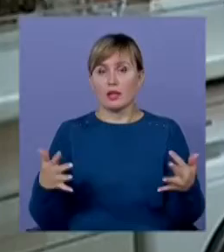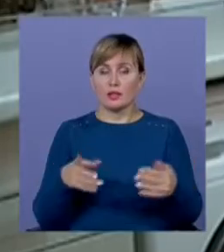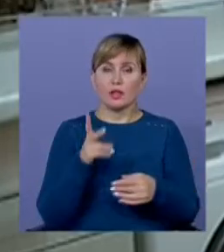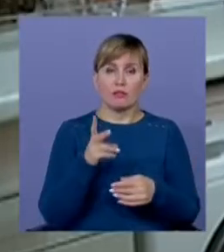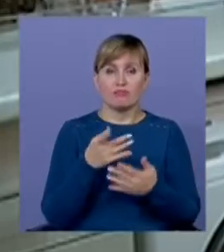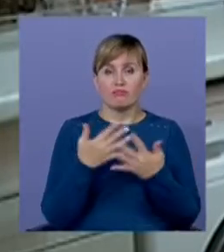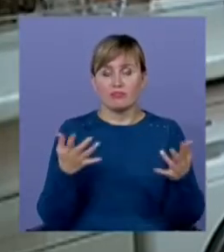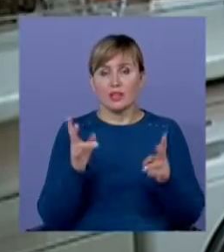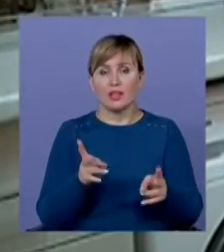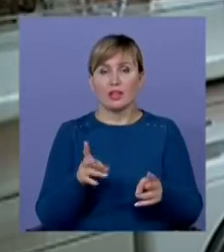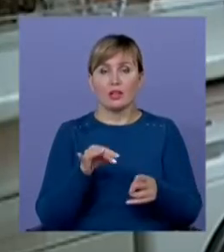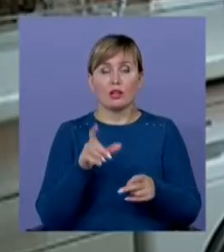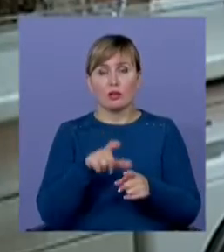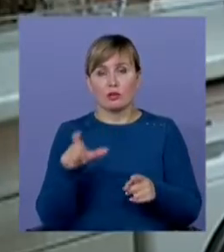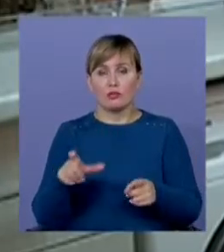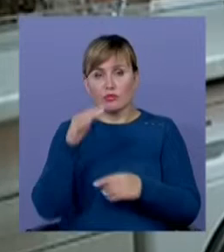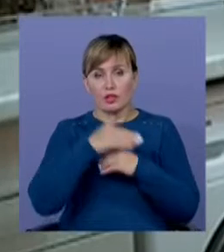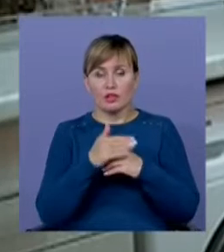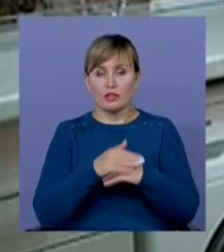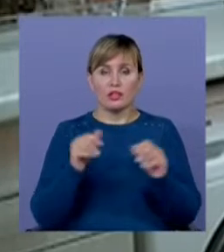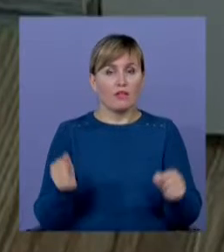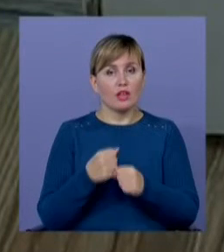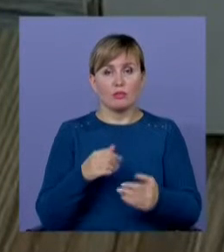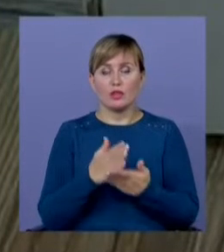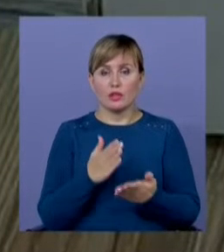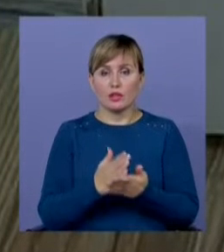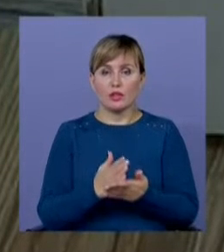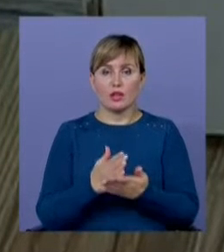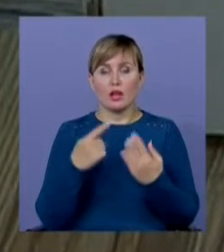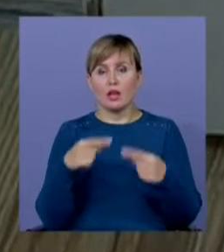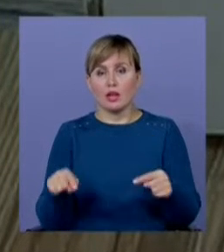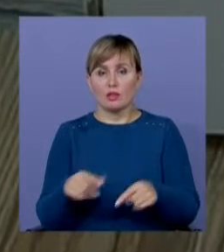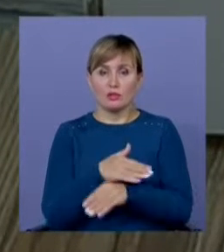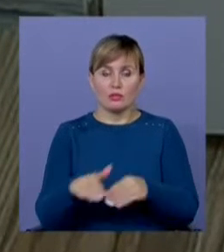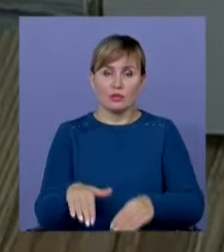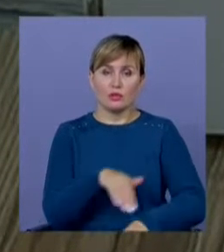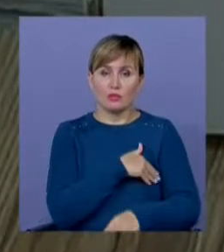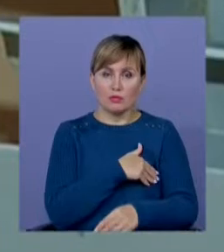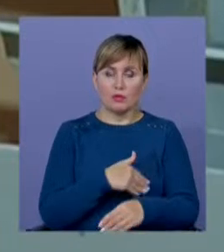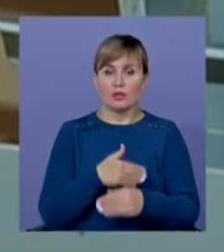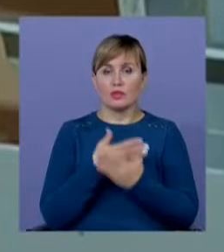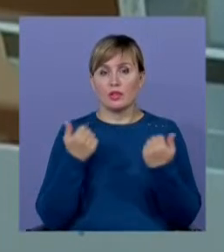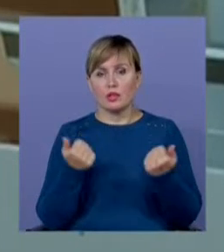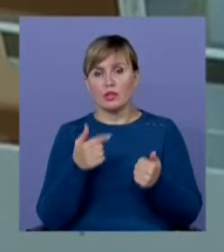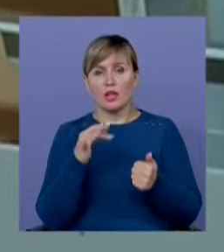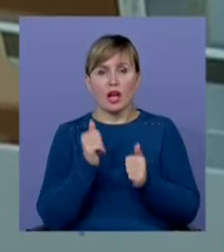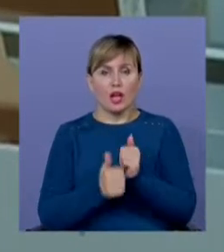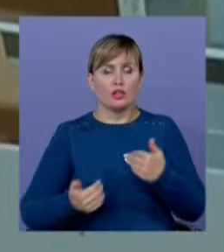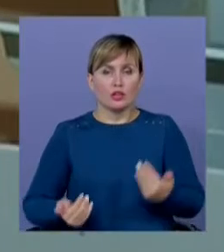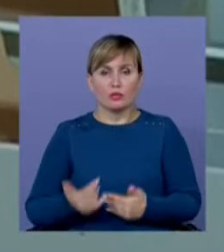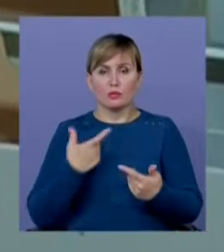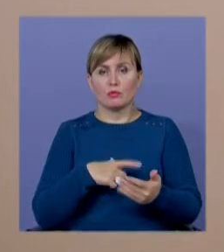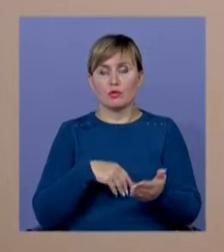Столько косяков было. По словам людей, вечером в квартирах невозможно находиться. Разницы с уличной температурой практически нет. Каждый житель уже купил